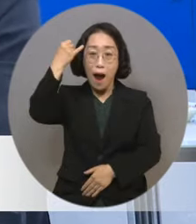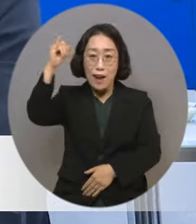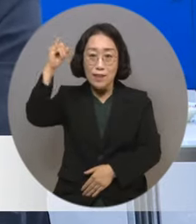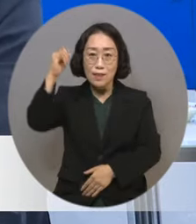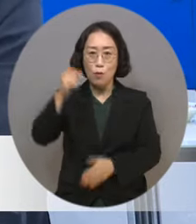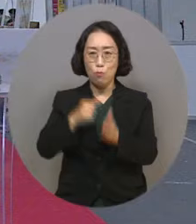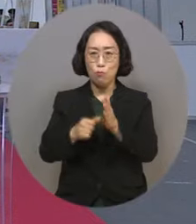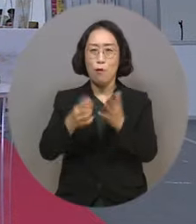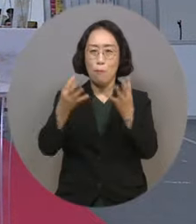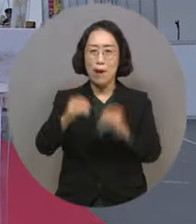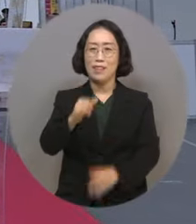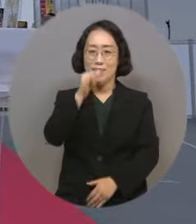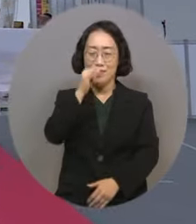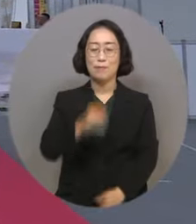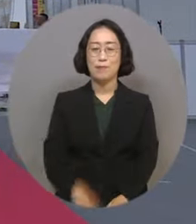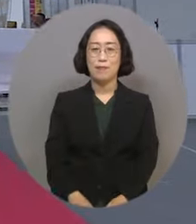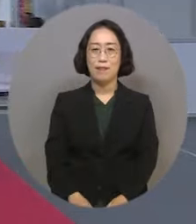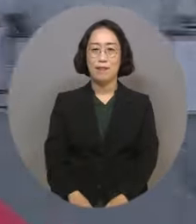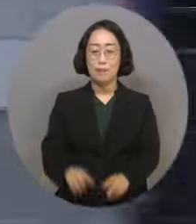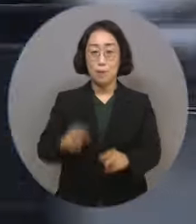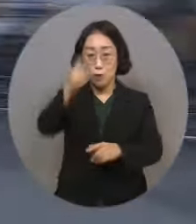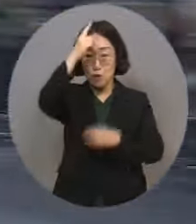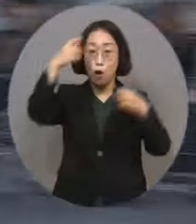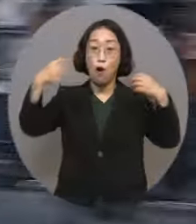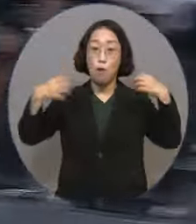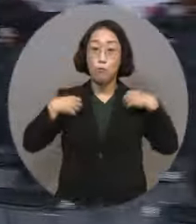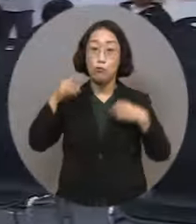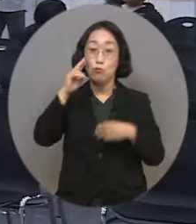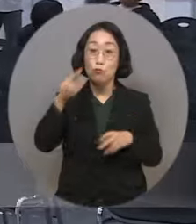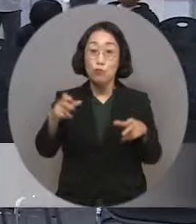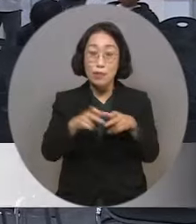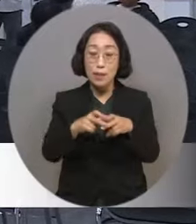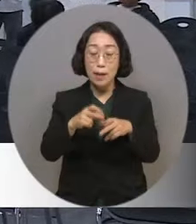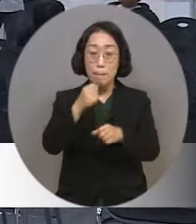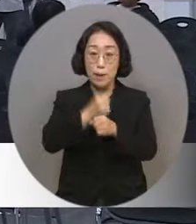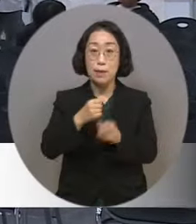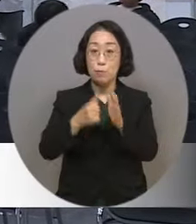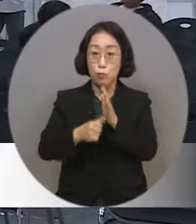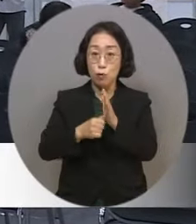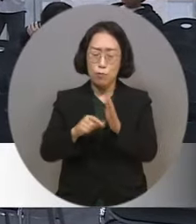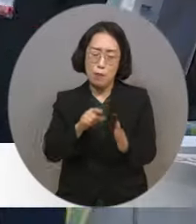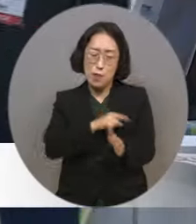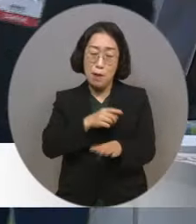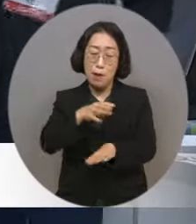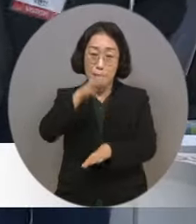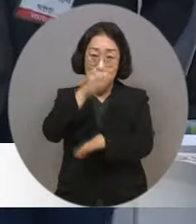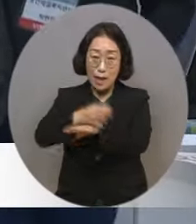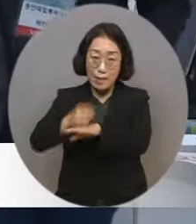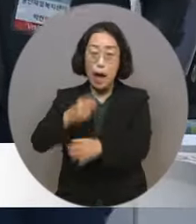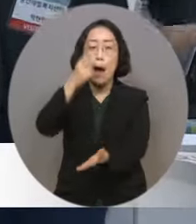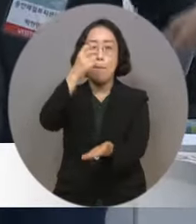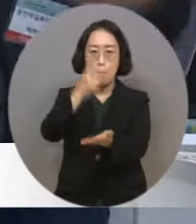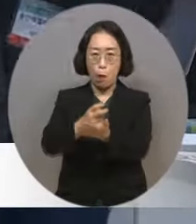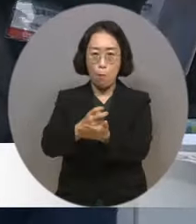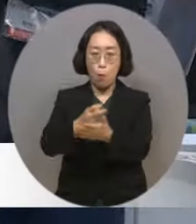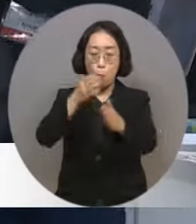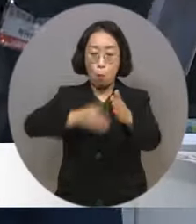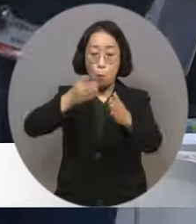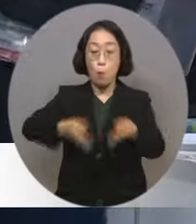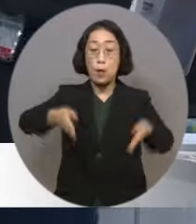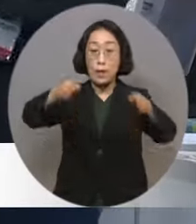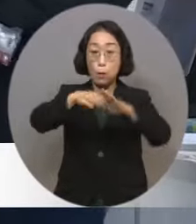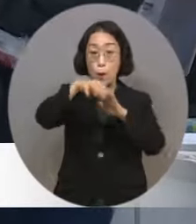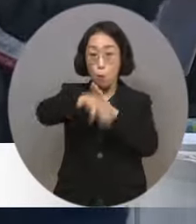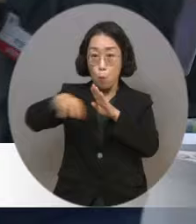많이 나오고 있습니다. 현재 정부는 중증장애인 생산품 우선구매 특별법을 통해 공공기관에게 연간